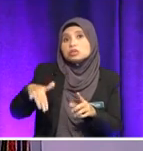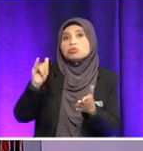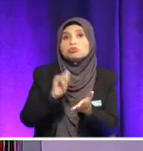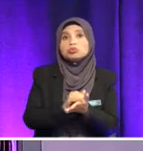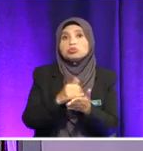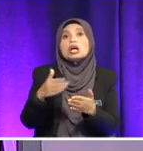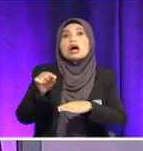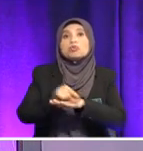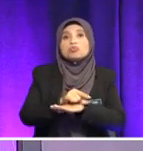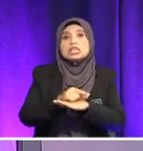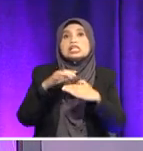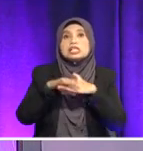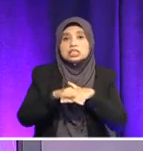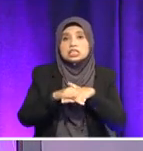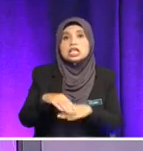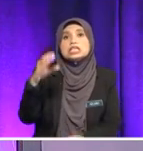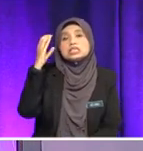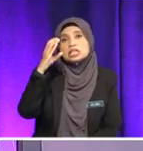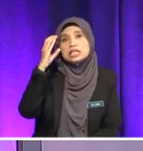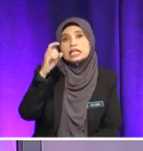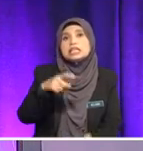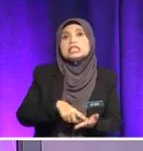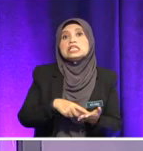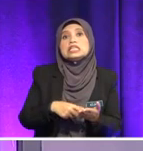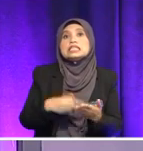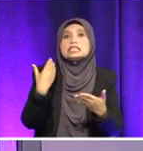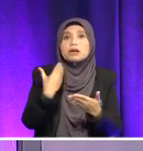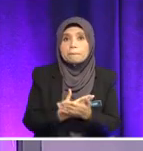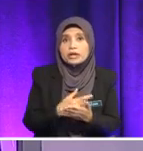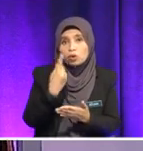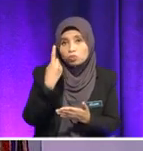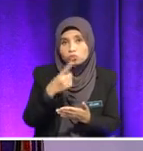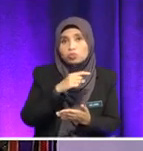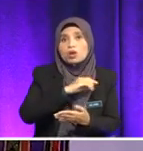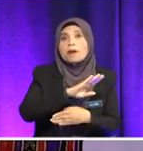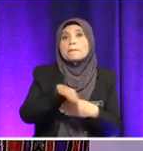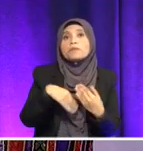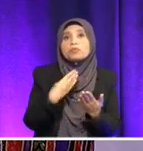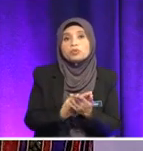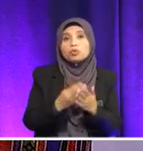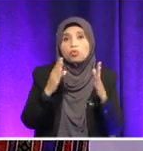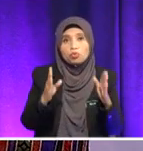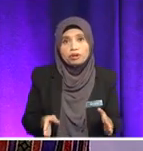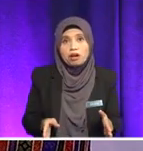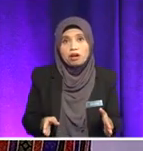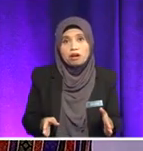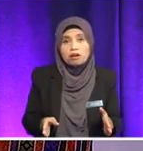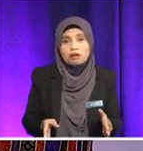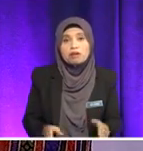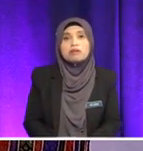jadi cara-cara dengan ini disampaikan demi kebaikan persekutuan yang akan lahir